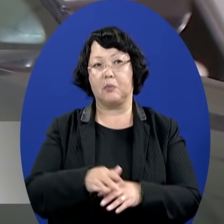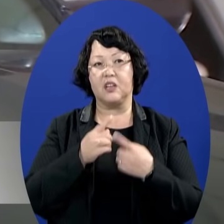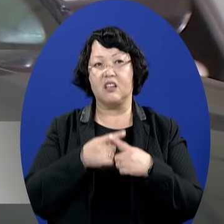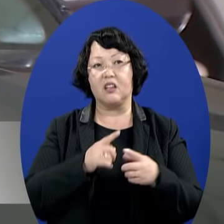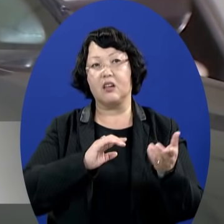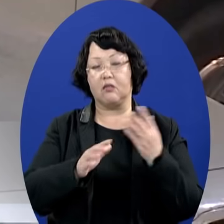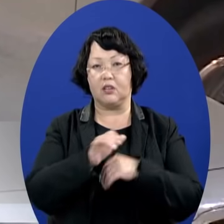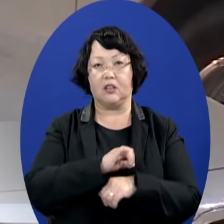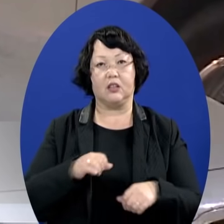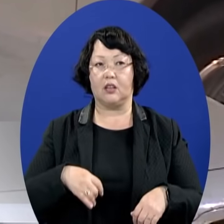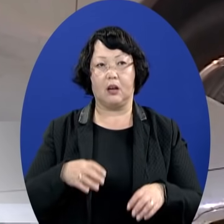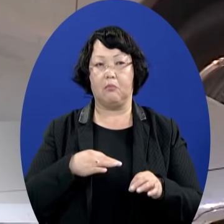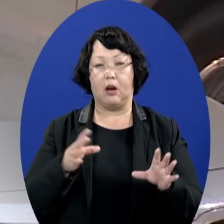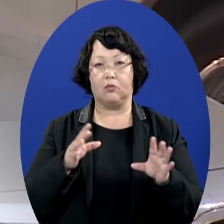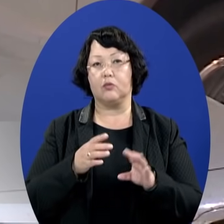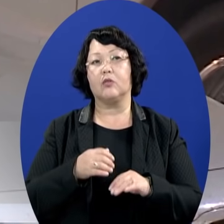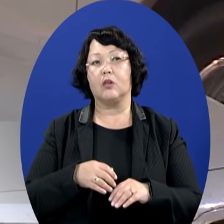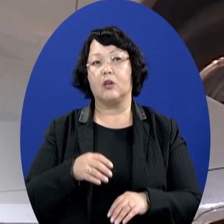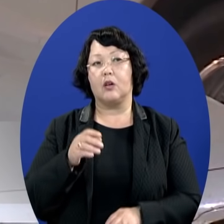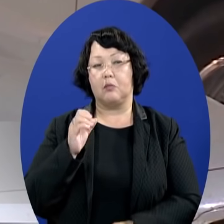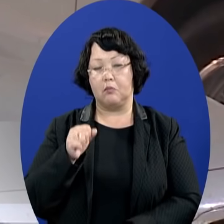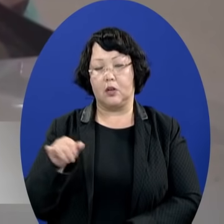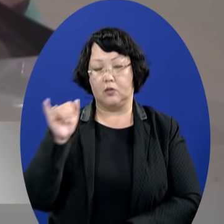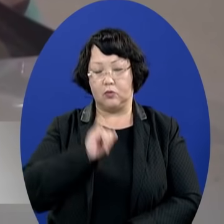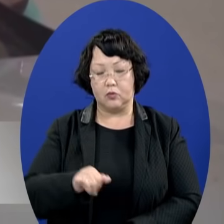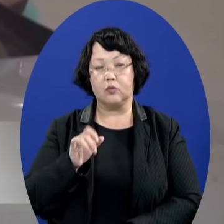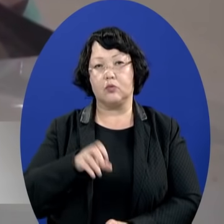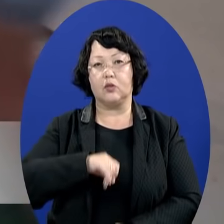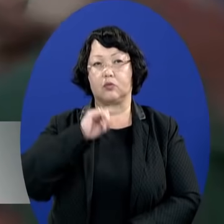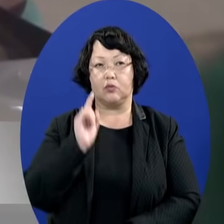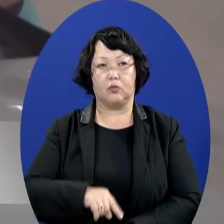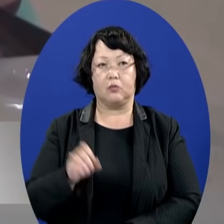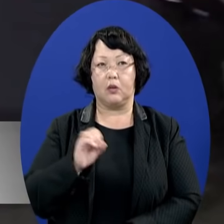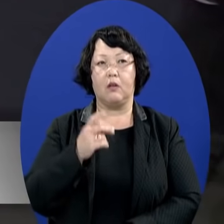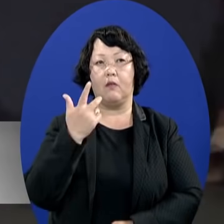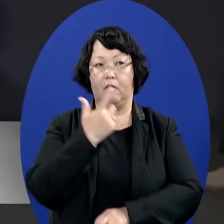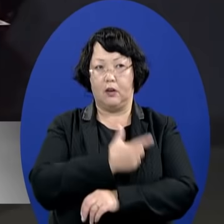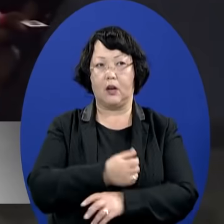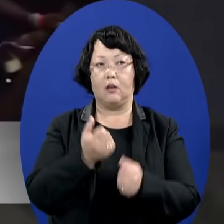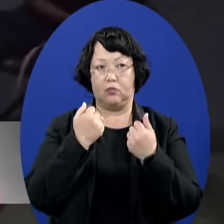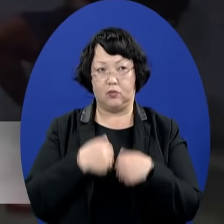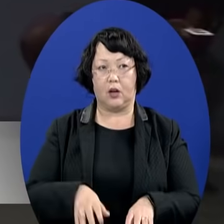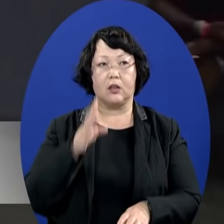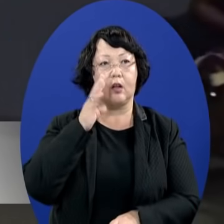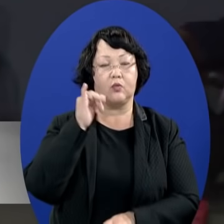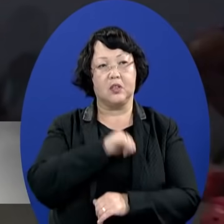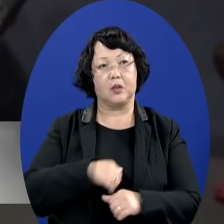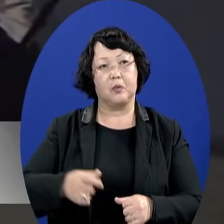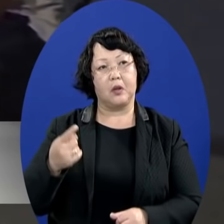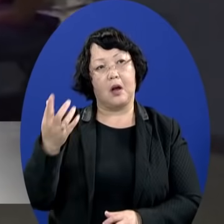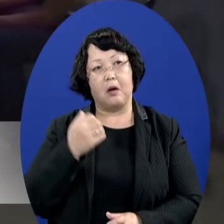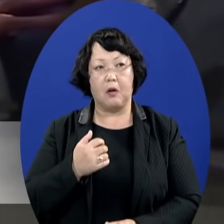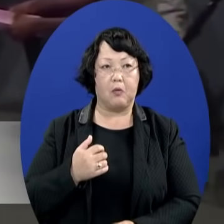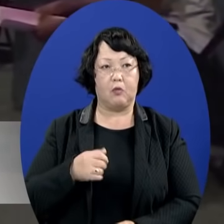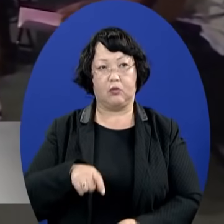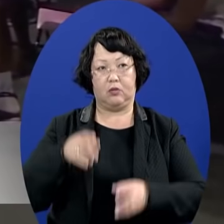гэдгийг мэдээлж байна. За үүний зэрэгцээ Америкийн нэгдсэн улсад хүлэн зөвшөөрөгдөөгүй вакцинт хамрагдсан гадаадын иргэдийг хүлээн авах хэсгээ одоогоор